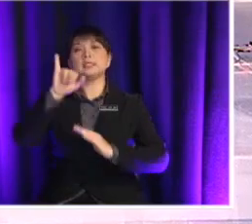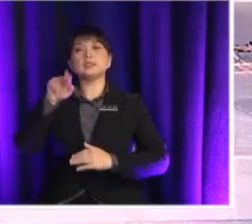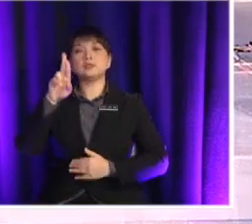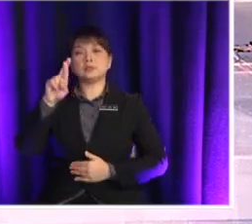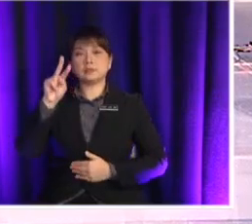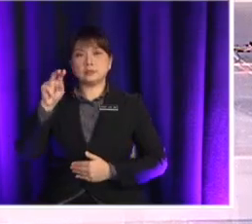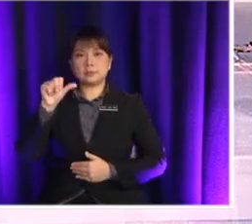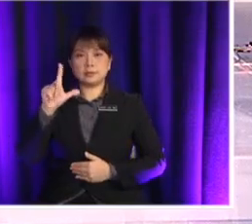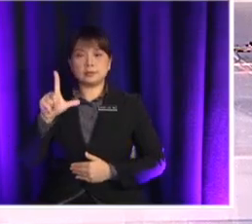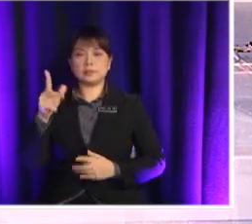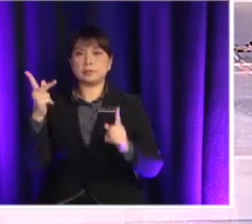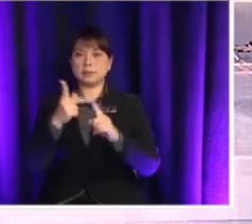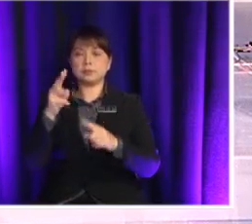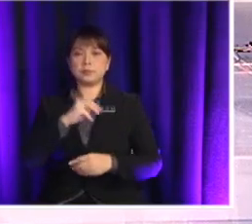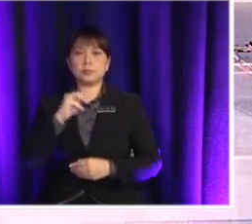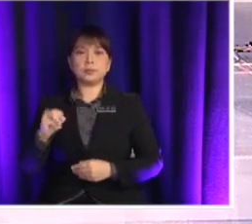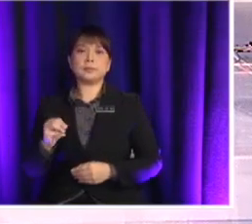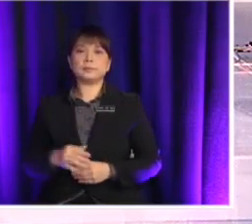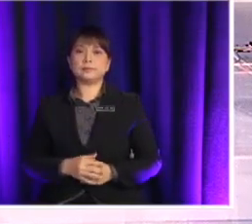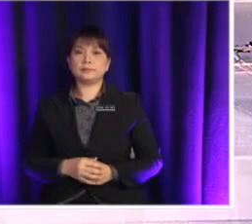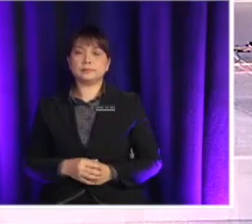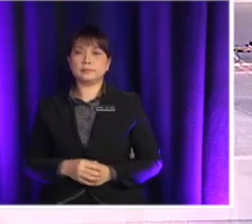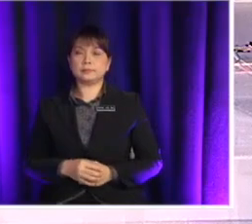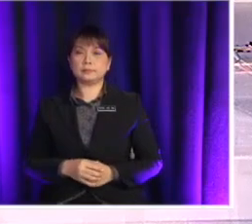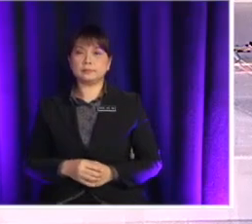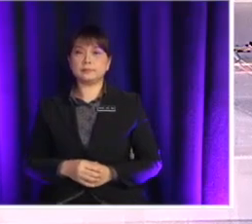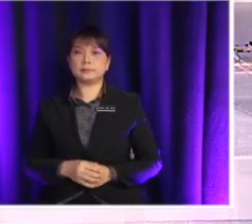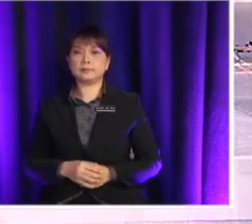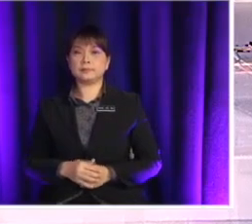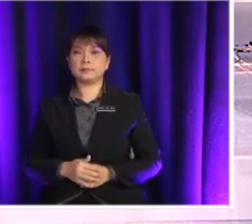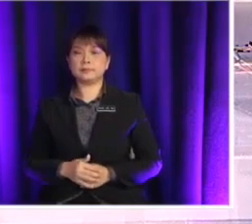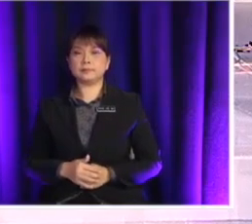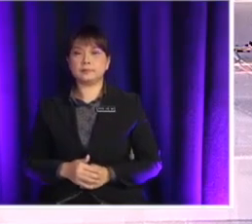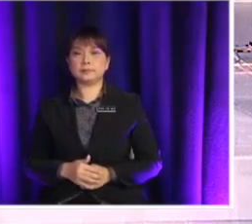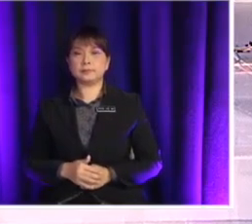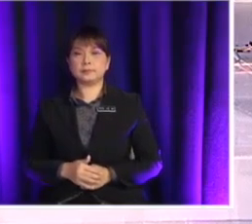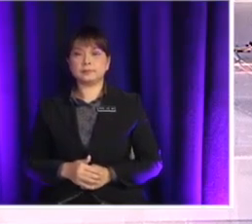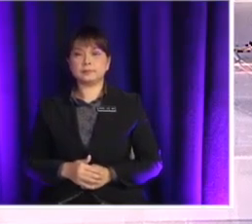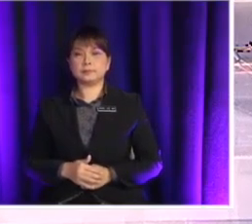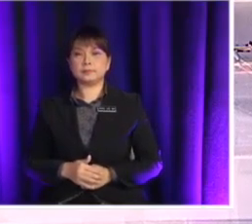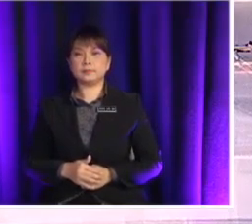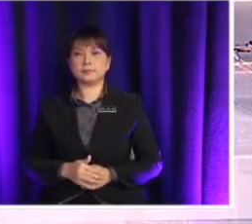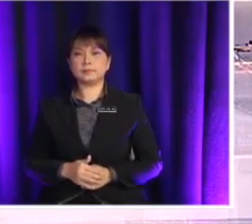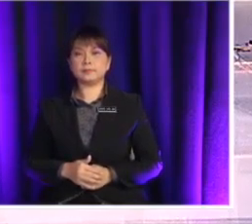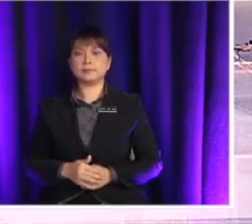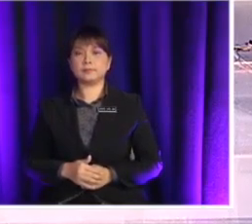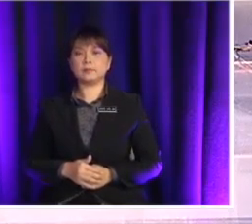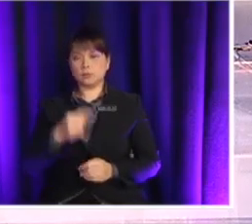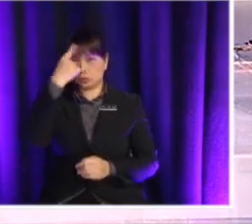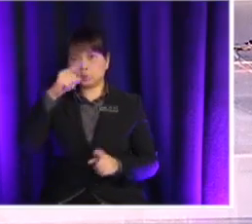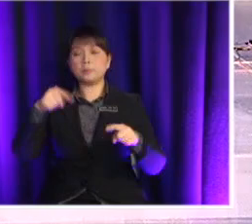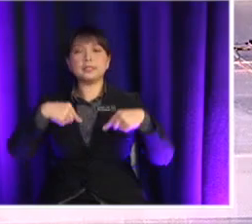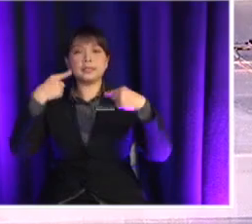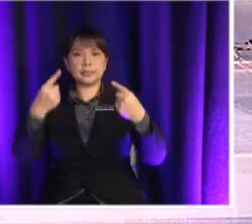guru juga. Sebenarnya lebih pada murid lah supaya dia yang ini ada catatannya untuk dia pergi kepada litar yang seterusnya. Ada